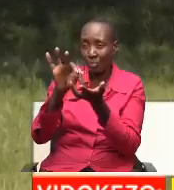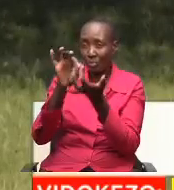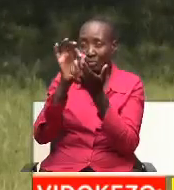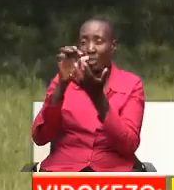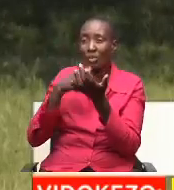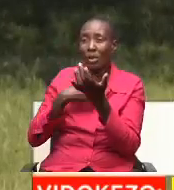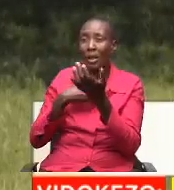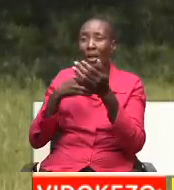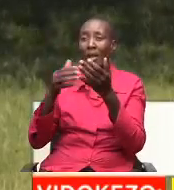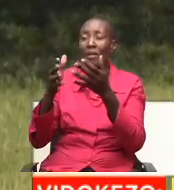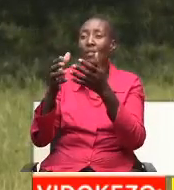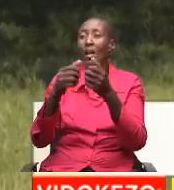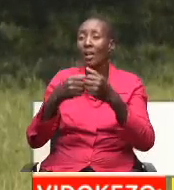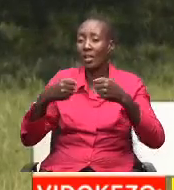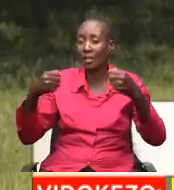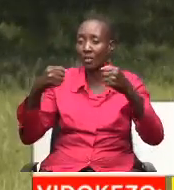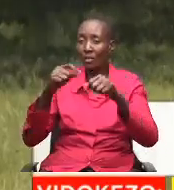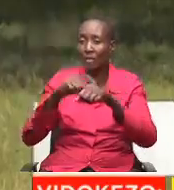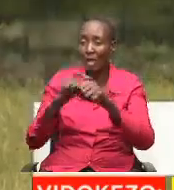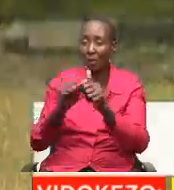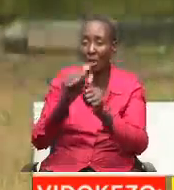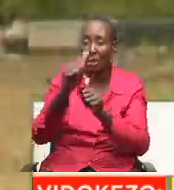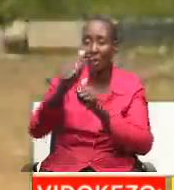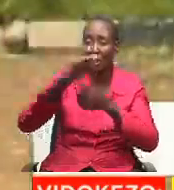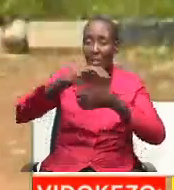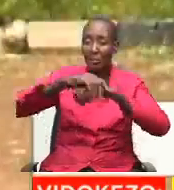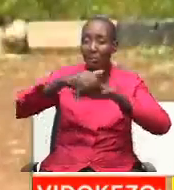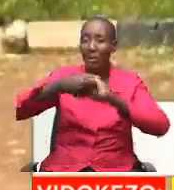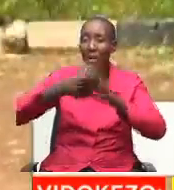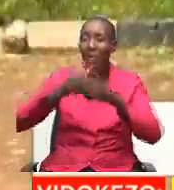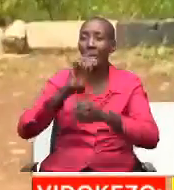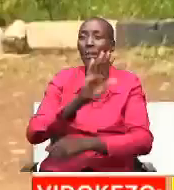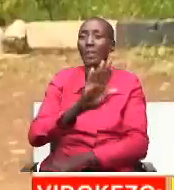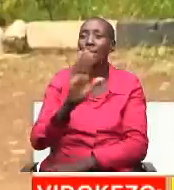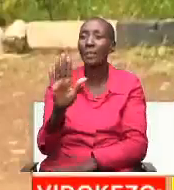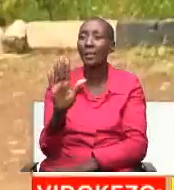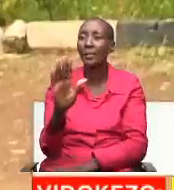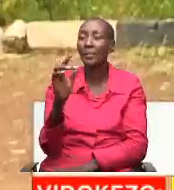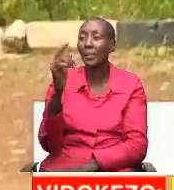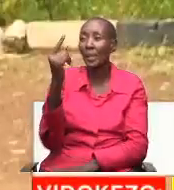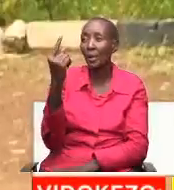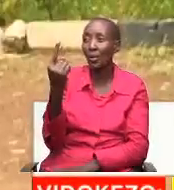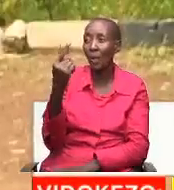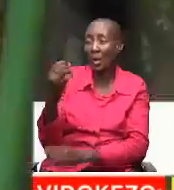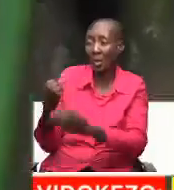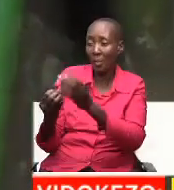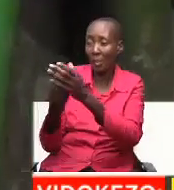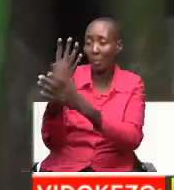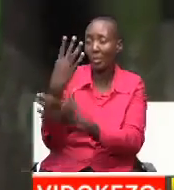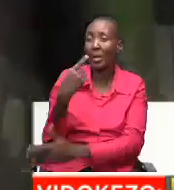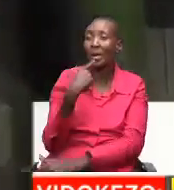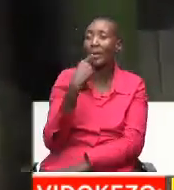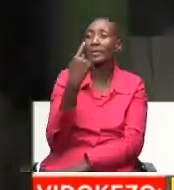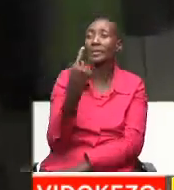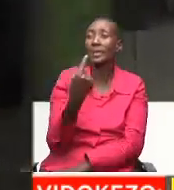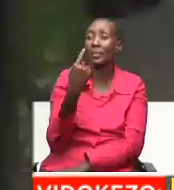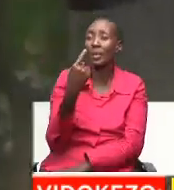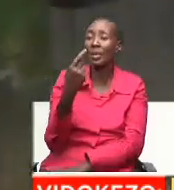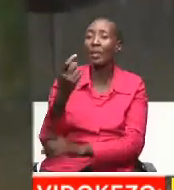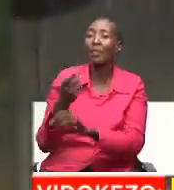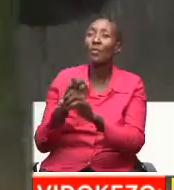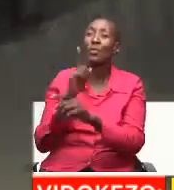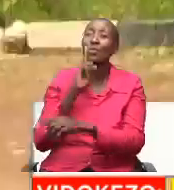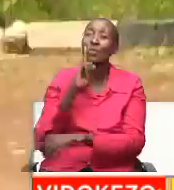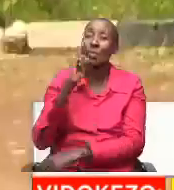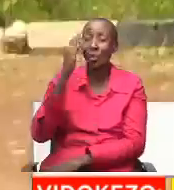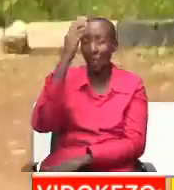mlangoni, wanapita wakiosha mikono yao. Kuna mmoja ambaye amejitokeza na amesema kuanzia kesho siku ya